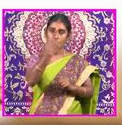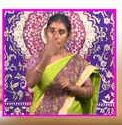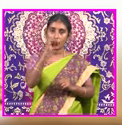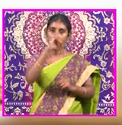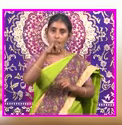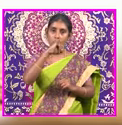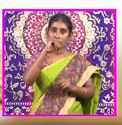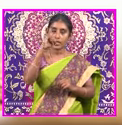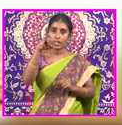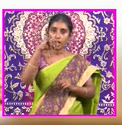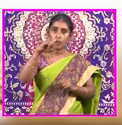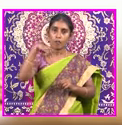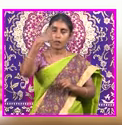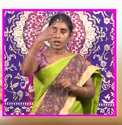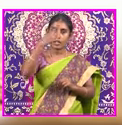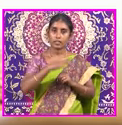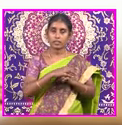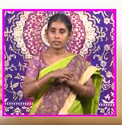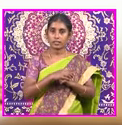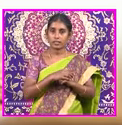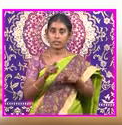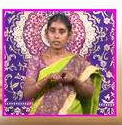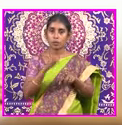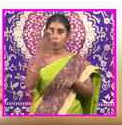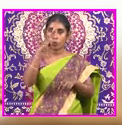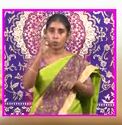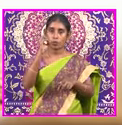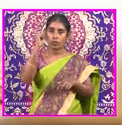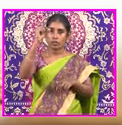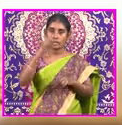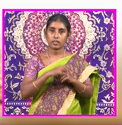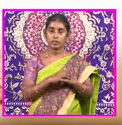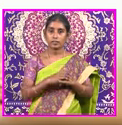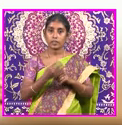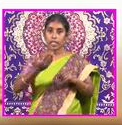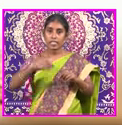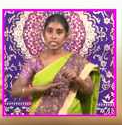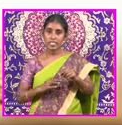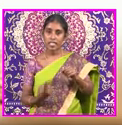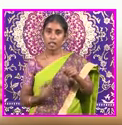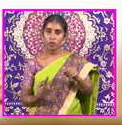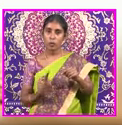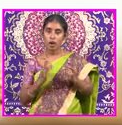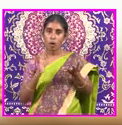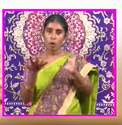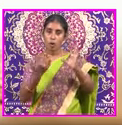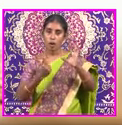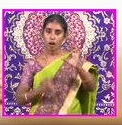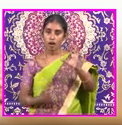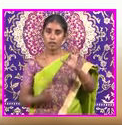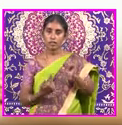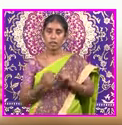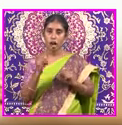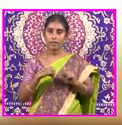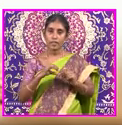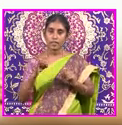66 டிகிரி அண்டார்க்டிக் வட்டம் அதிலிருந்து 90 டிகிரி தெற்கு வரை. ஸோ இந்த பகுதியில்